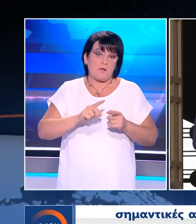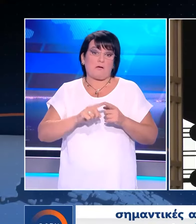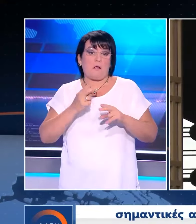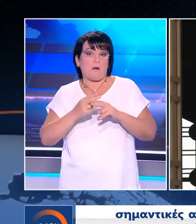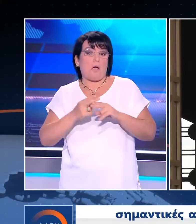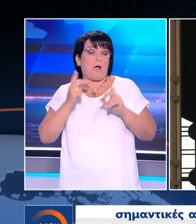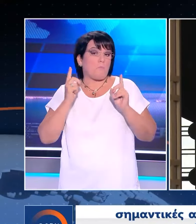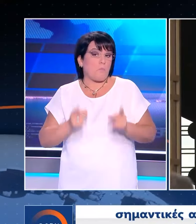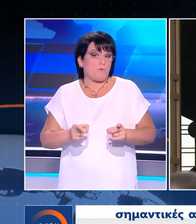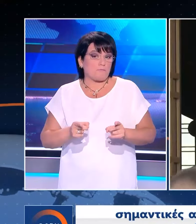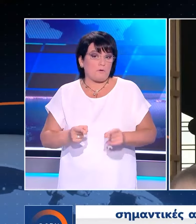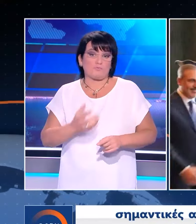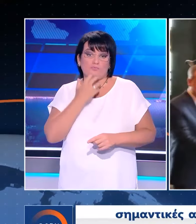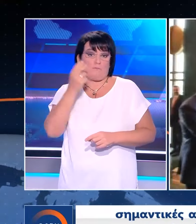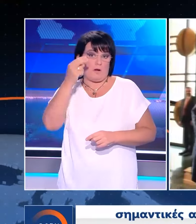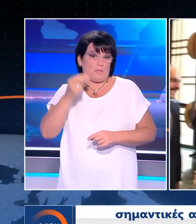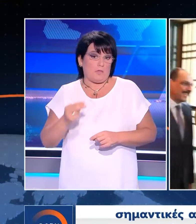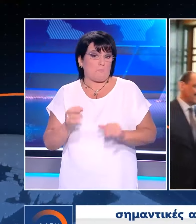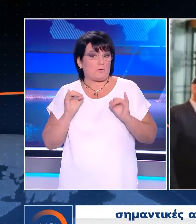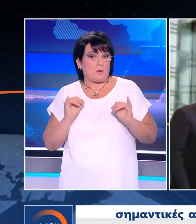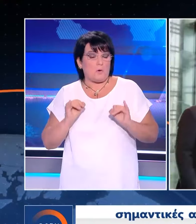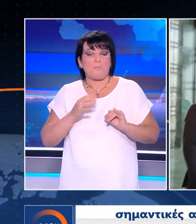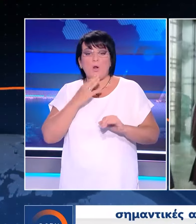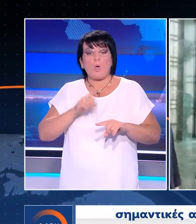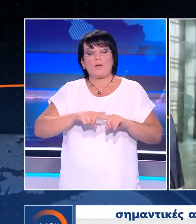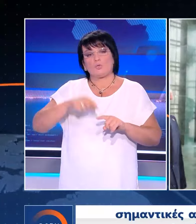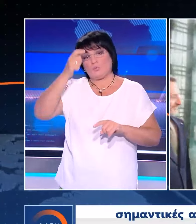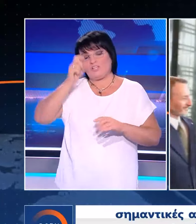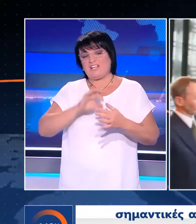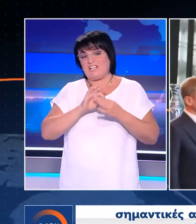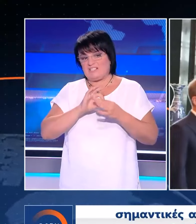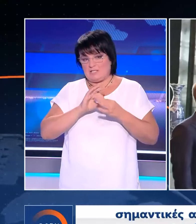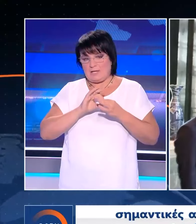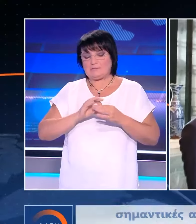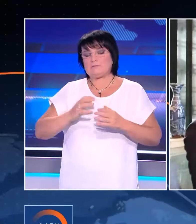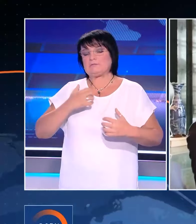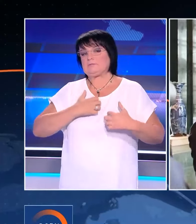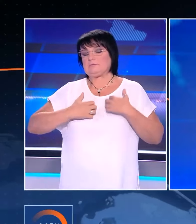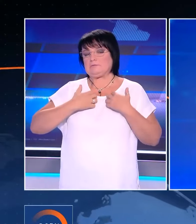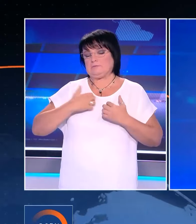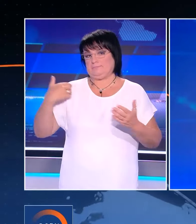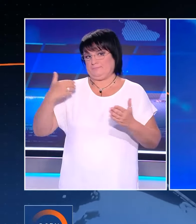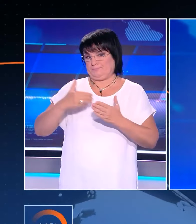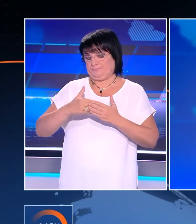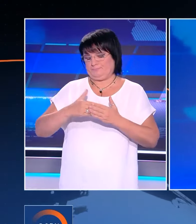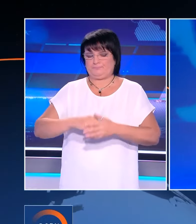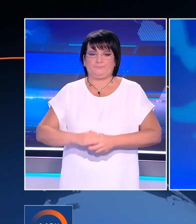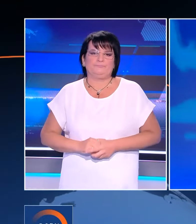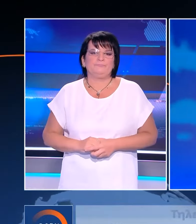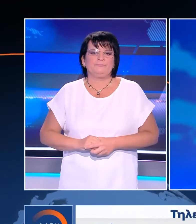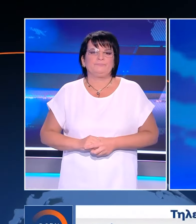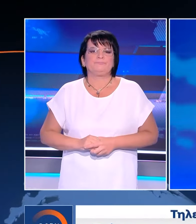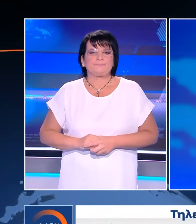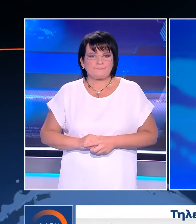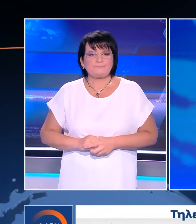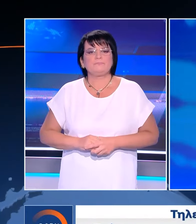σημαντικές αποφάσεις για τα σοβαρά ζητήματα που ταλανίζουν τις ελληνοτουρκικές σχέσεις τηλεφωνική